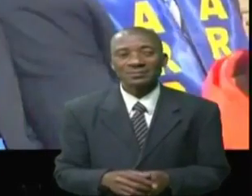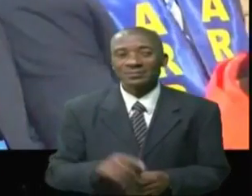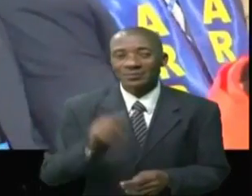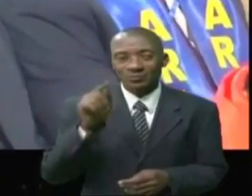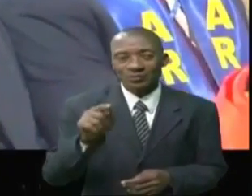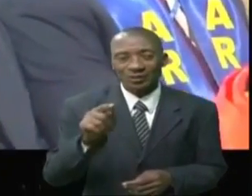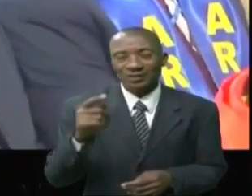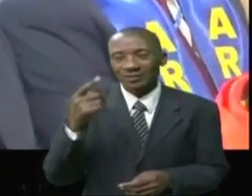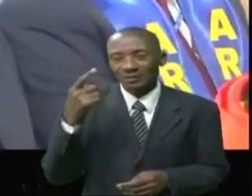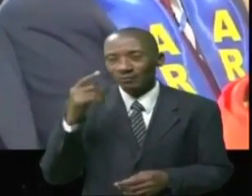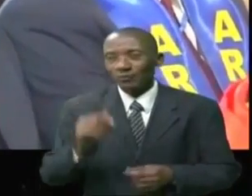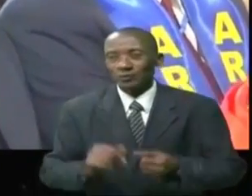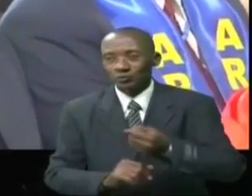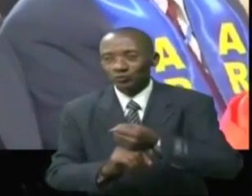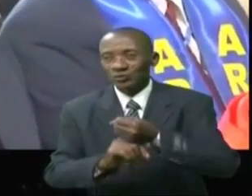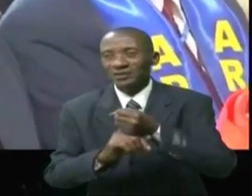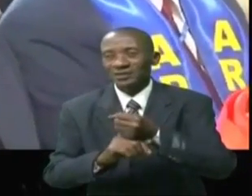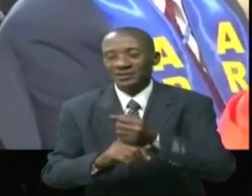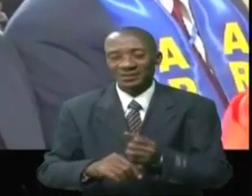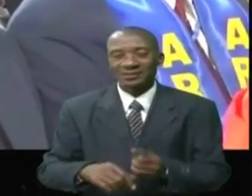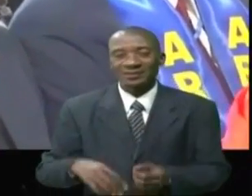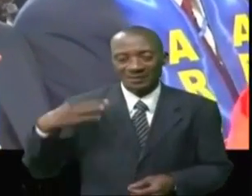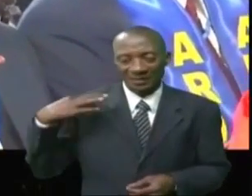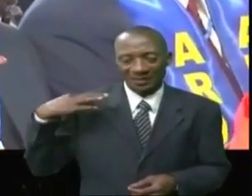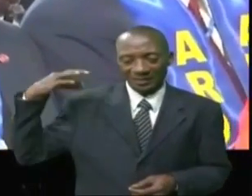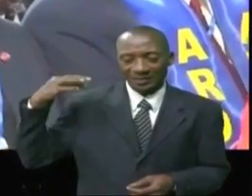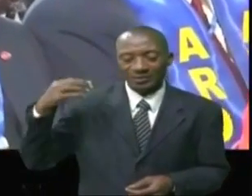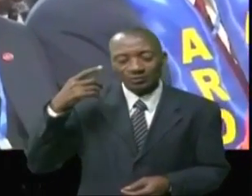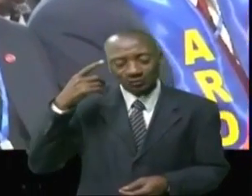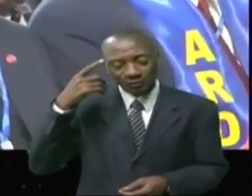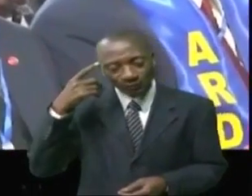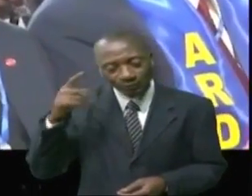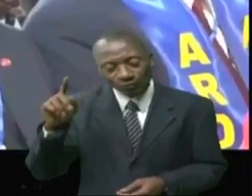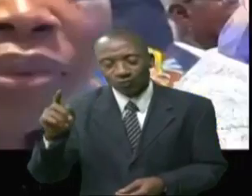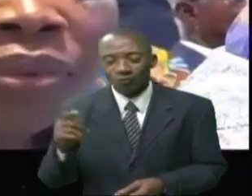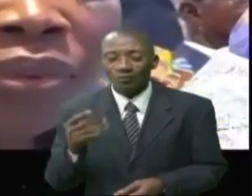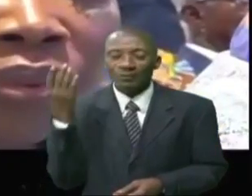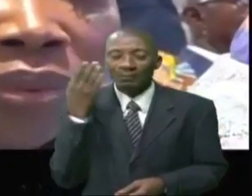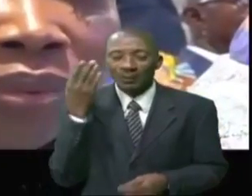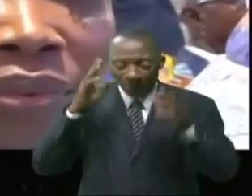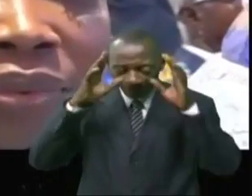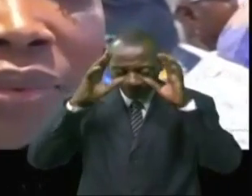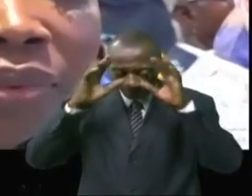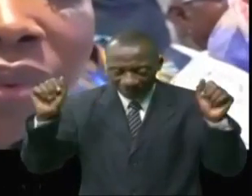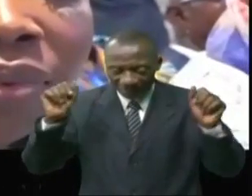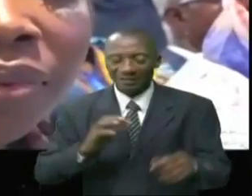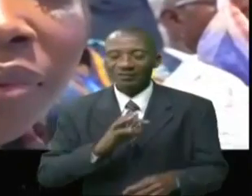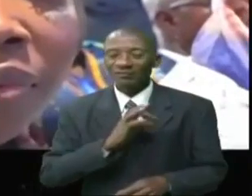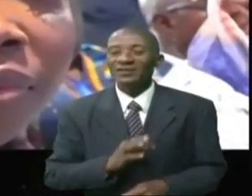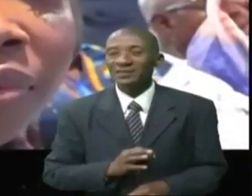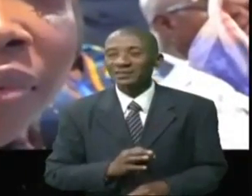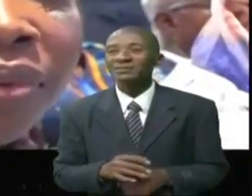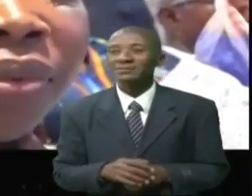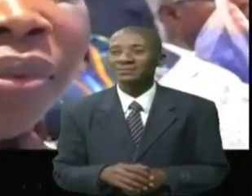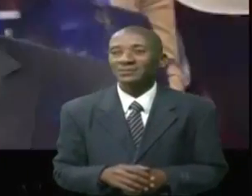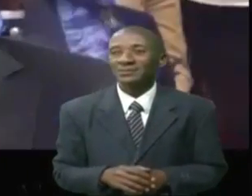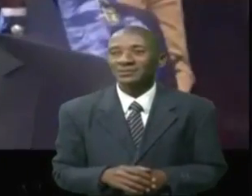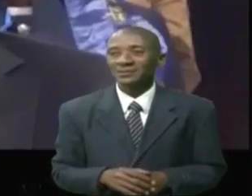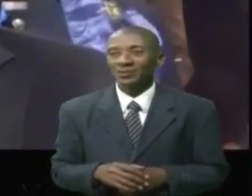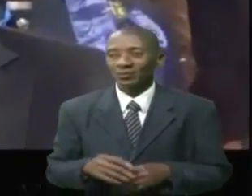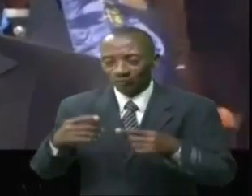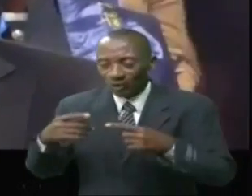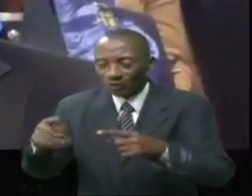décembre 2023. Le choix de Félix-Antoine Tshisekedi Tshilombo à la magistrature suprême